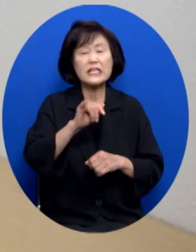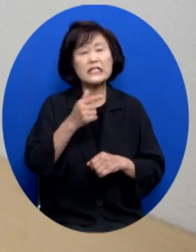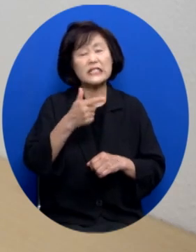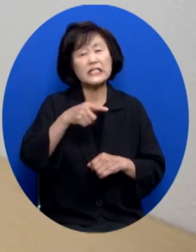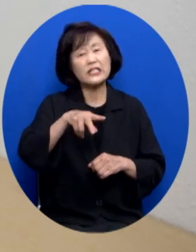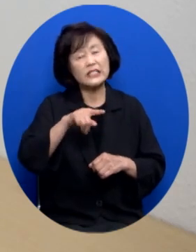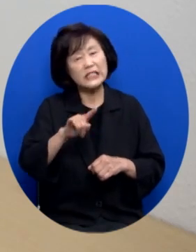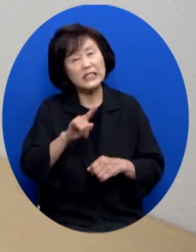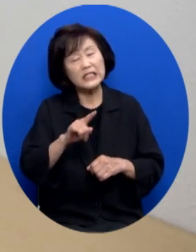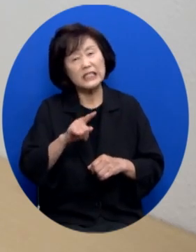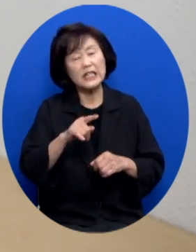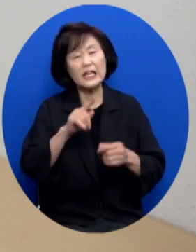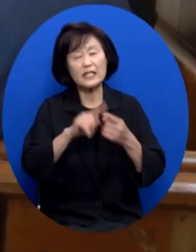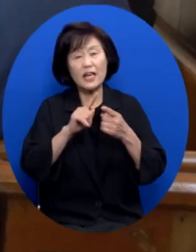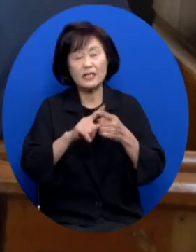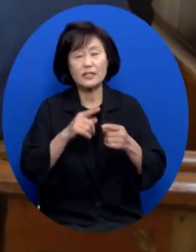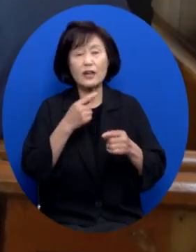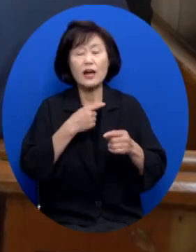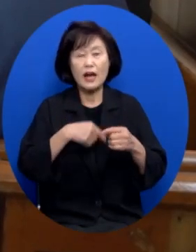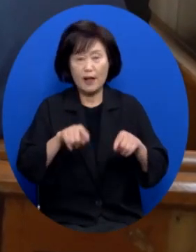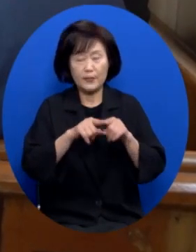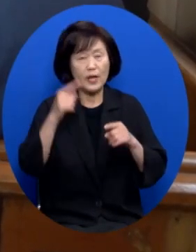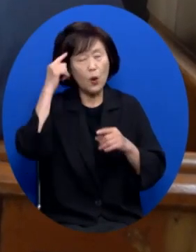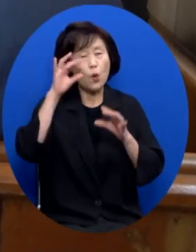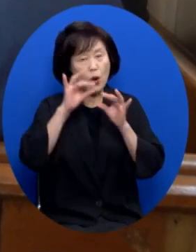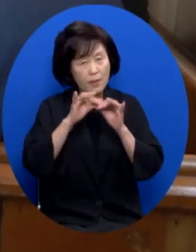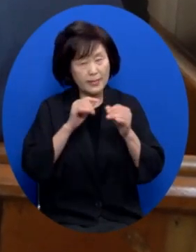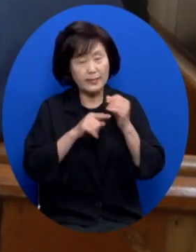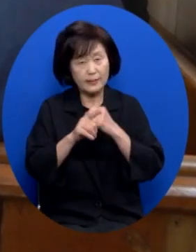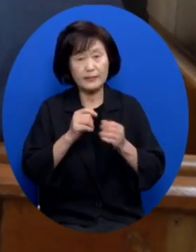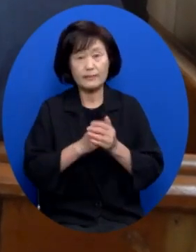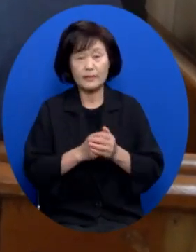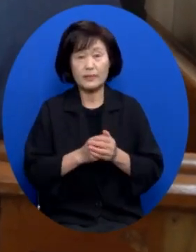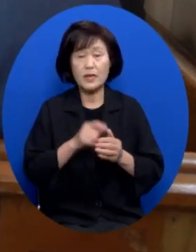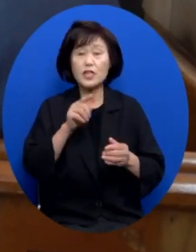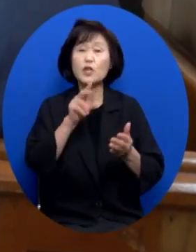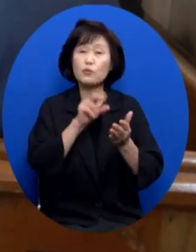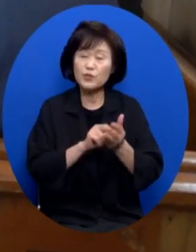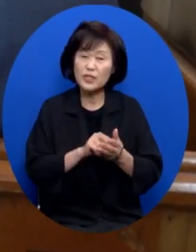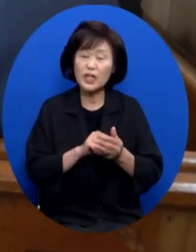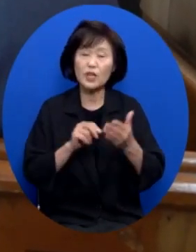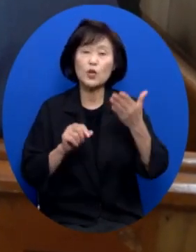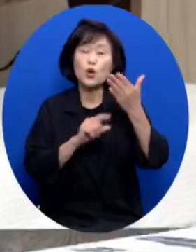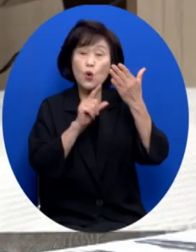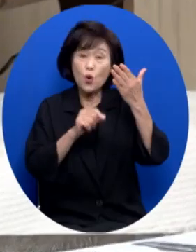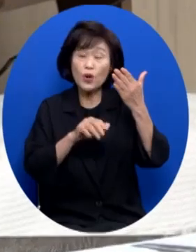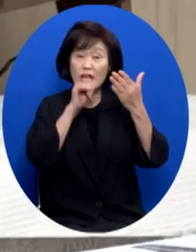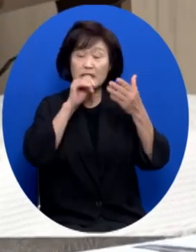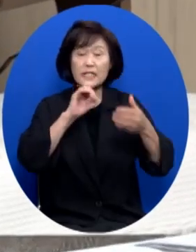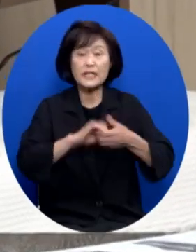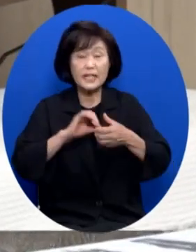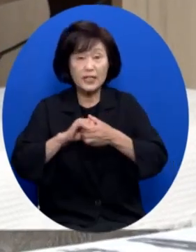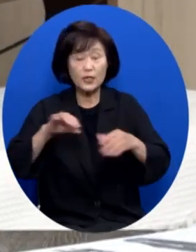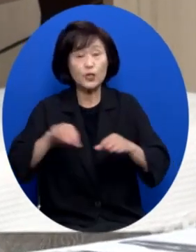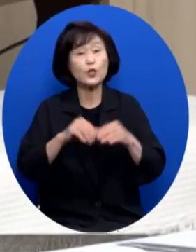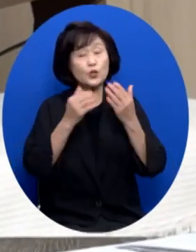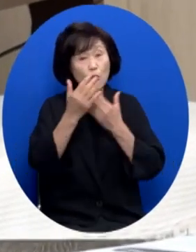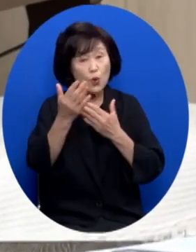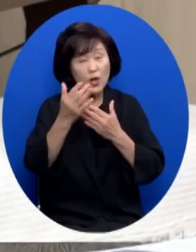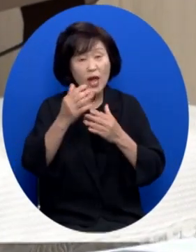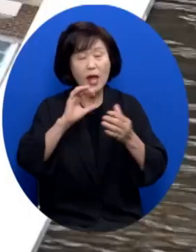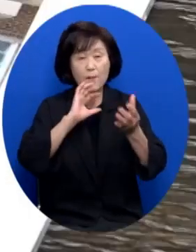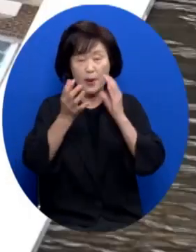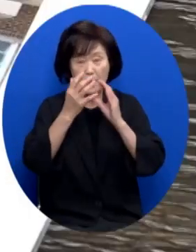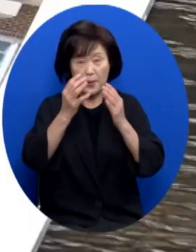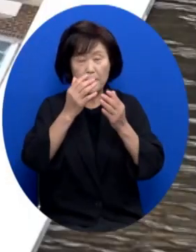하는 그런 의미가 있습니다. 청도 신천지 성지화 문제는 오는 9월에 있을 정기총회 안건으로도 다뤄질